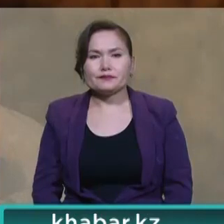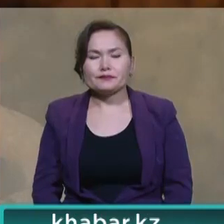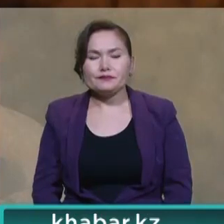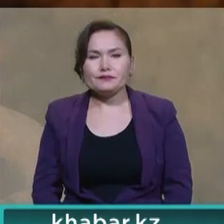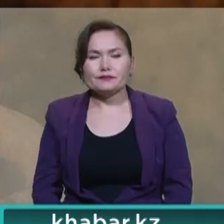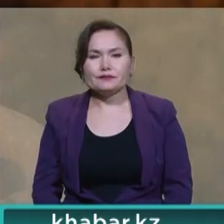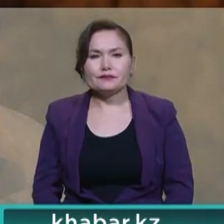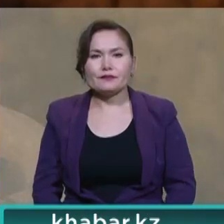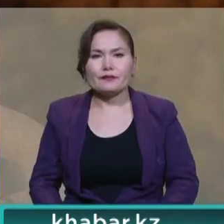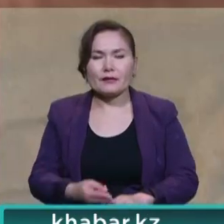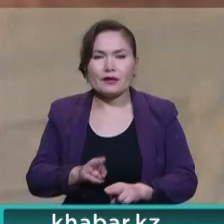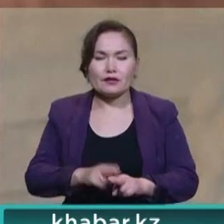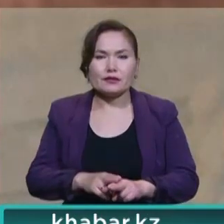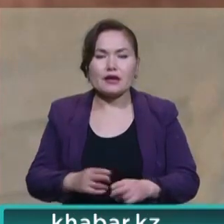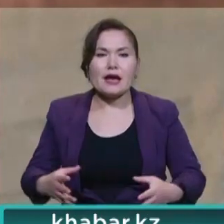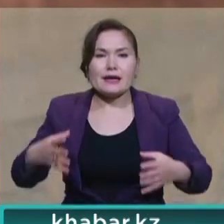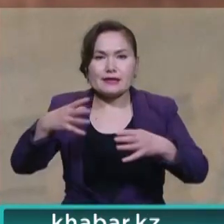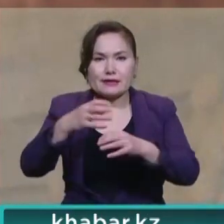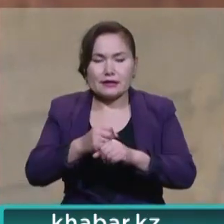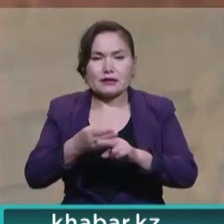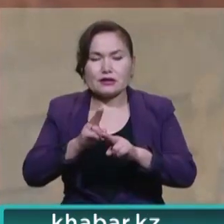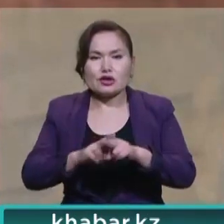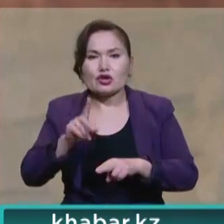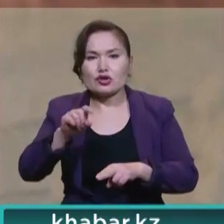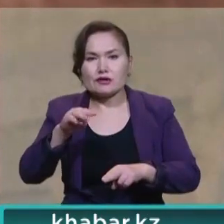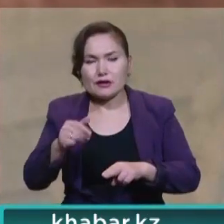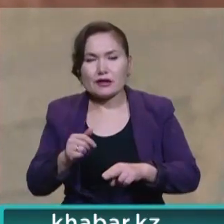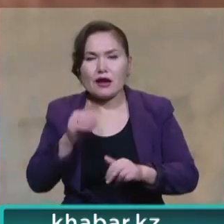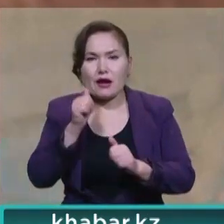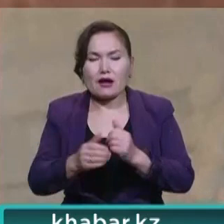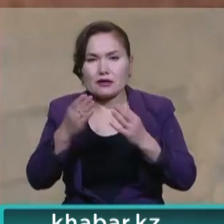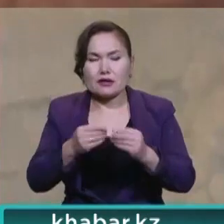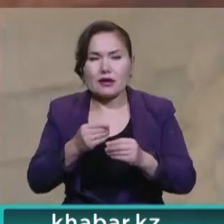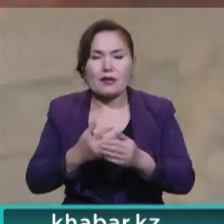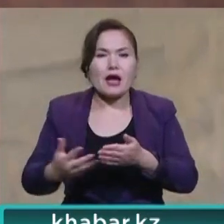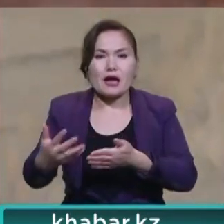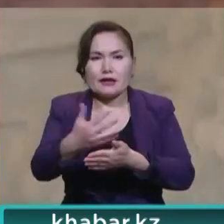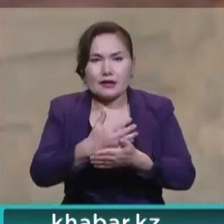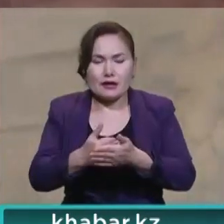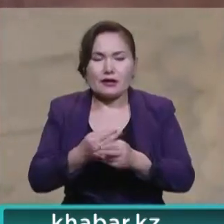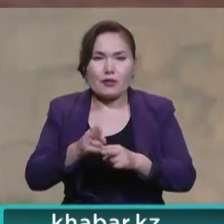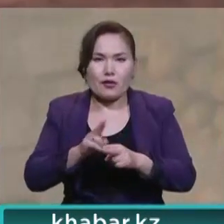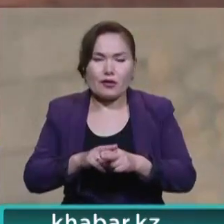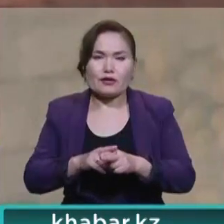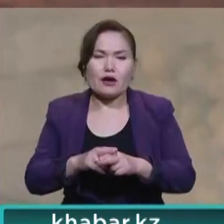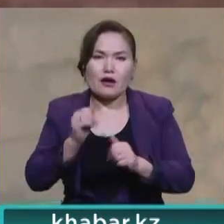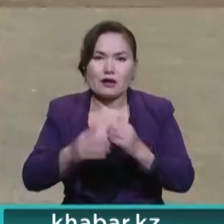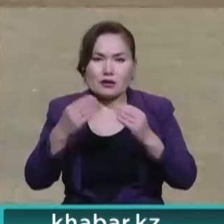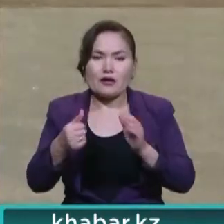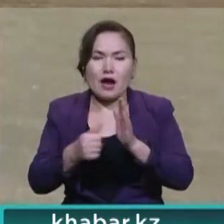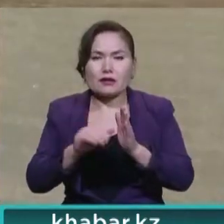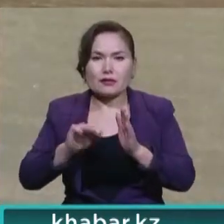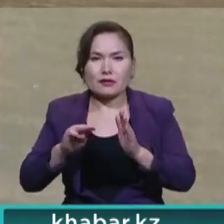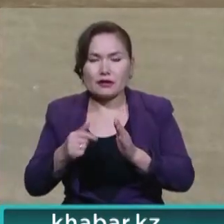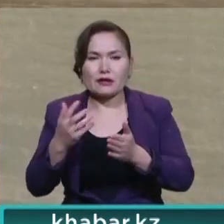Мысалы, сеткісі 100 теңгеден күніне тереміз, 60-70 не аламыз, сен күніне 6000 болады